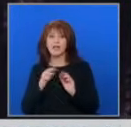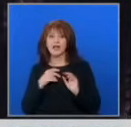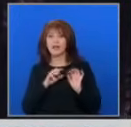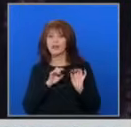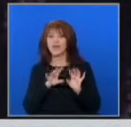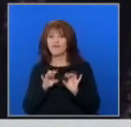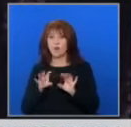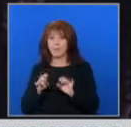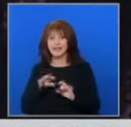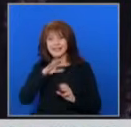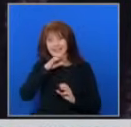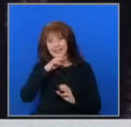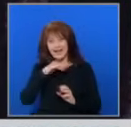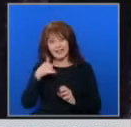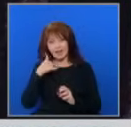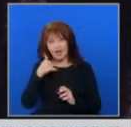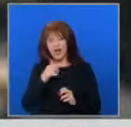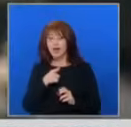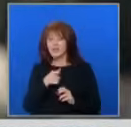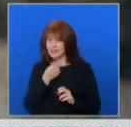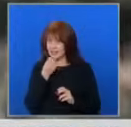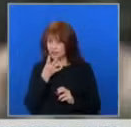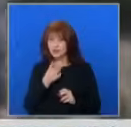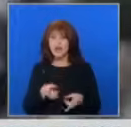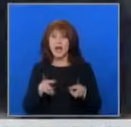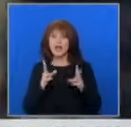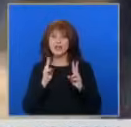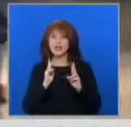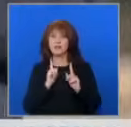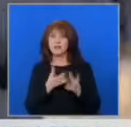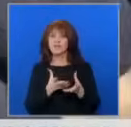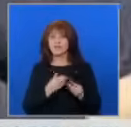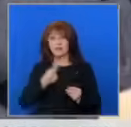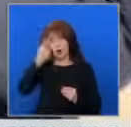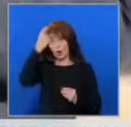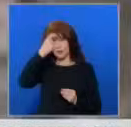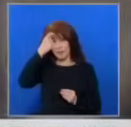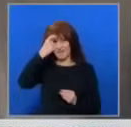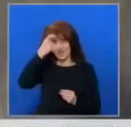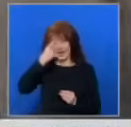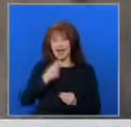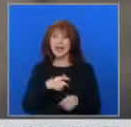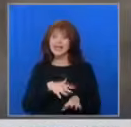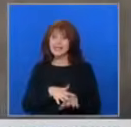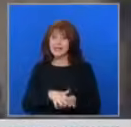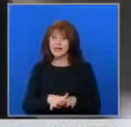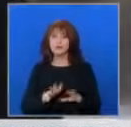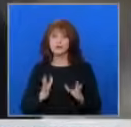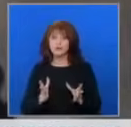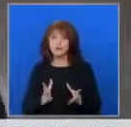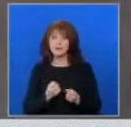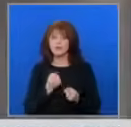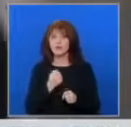телефони. За да се случи това, решението трябва да бъде взето от МВР. А в този си вид, системата ще заработи от началото